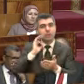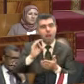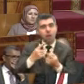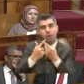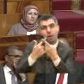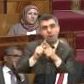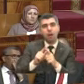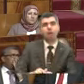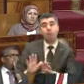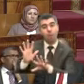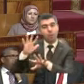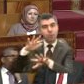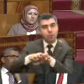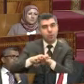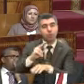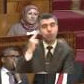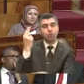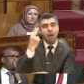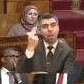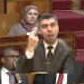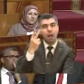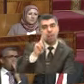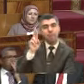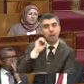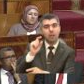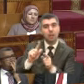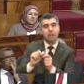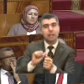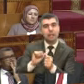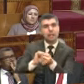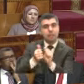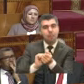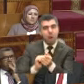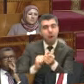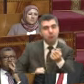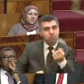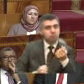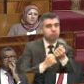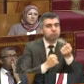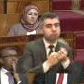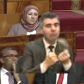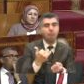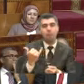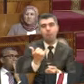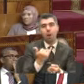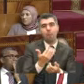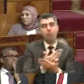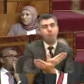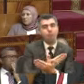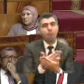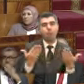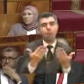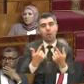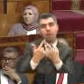خلال مساهمة الجامعة الملكية المغربية للرياضة المدرسية والمؤسسات التعليمية في مختلف مستويات